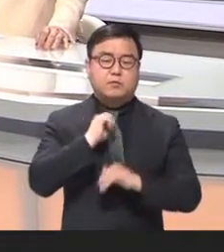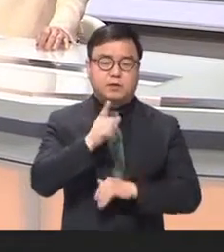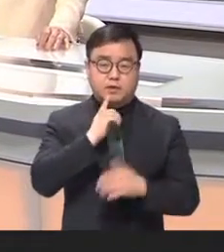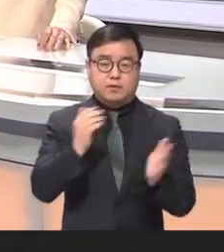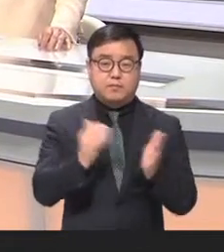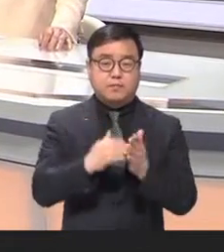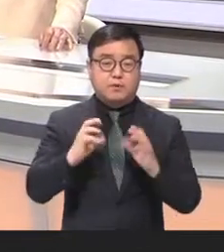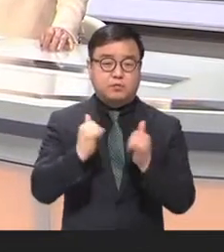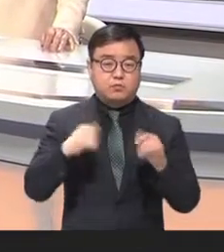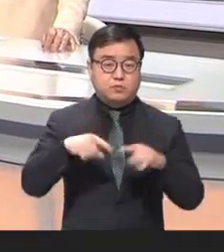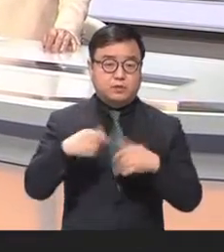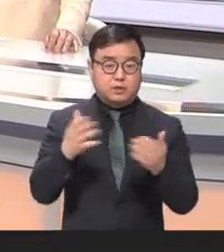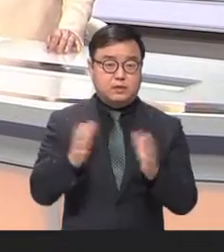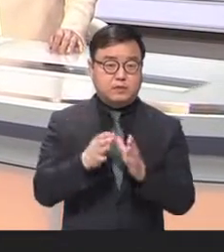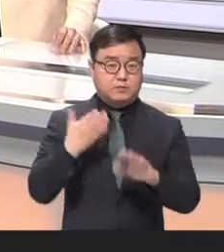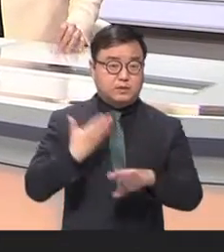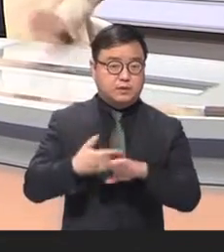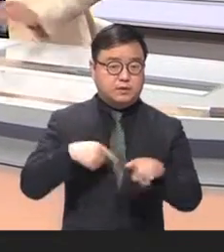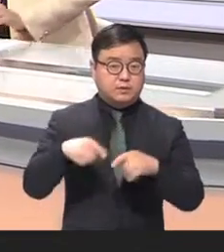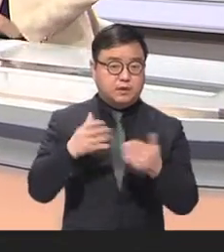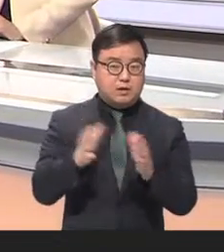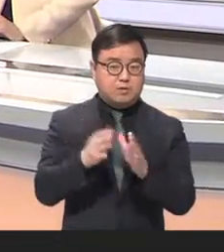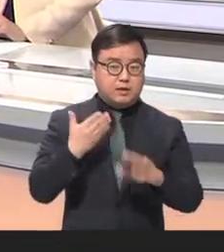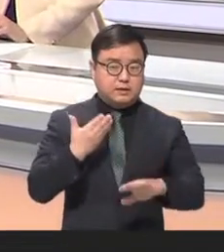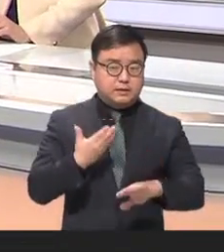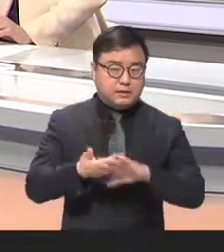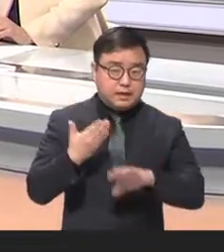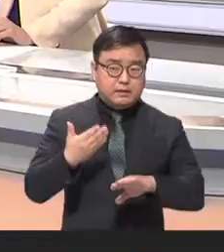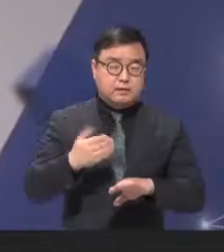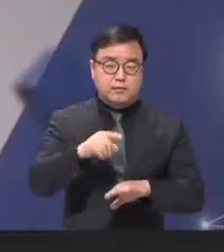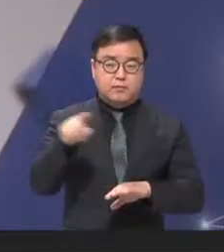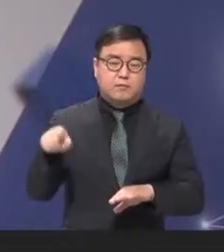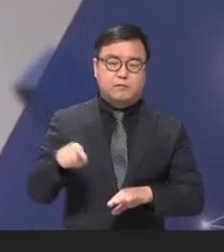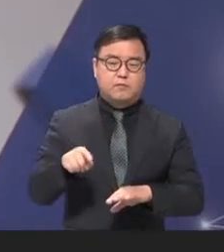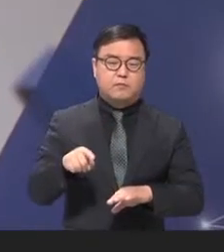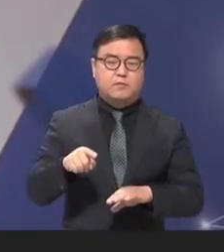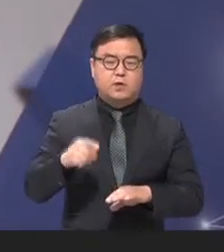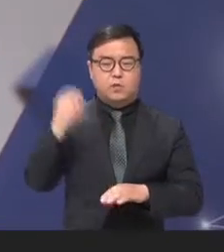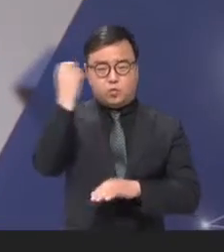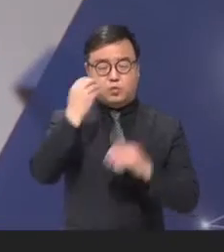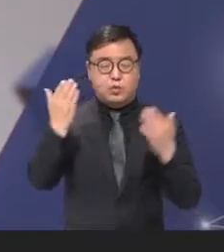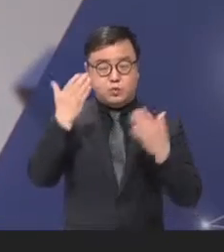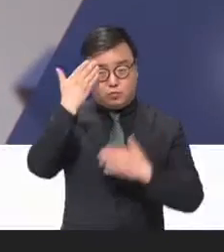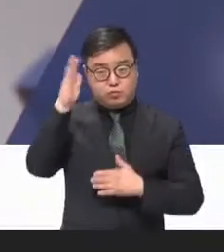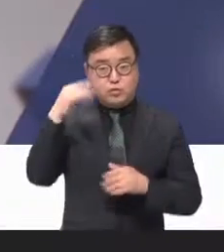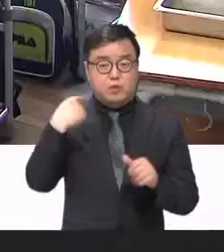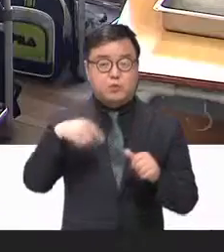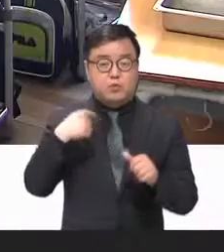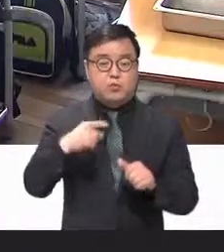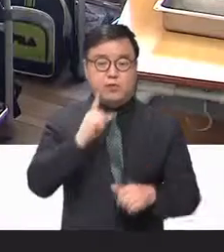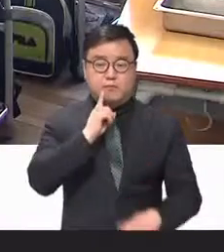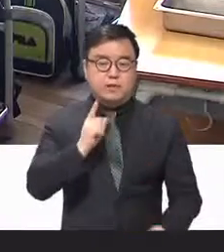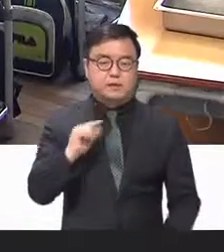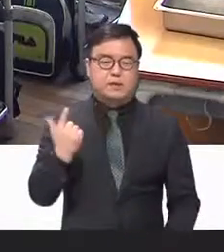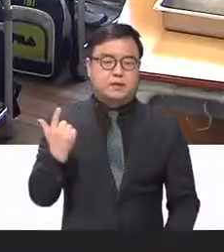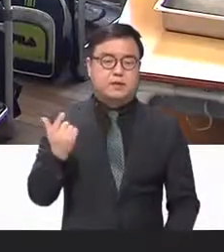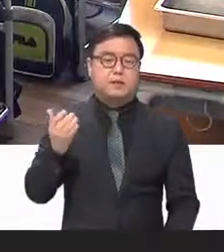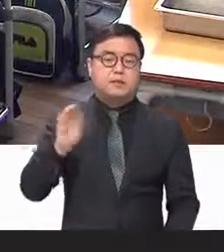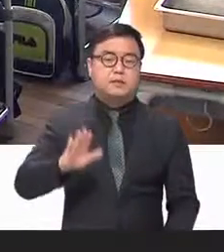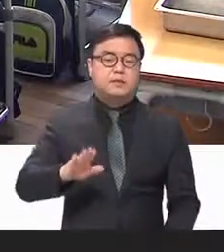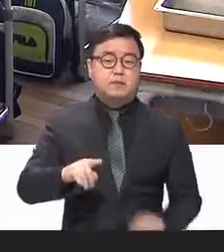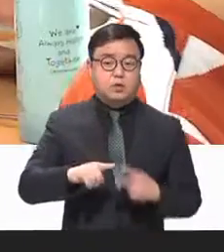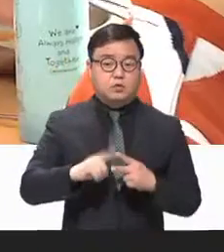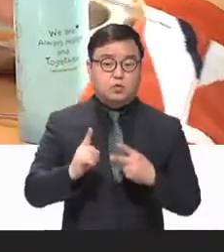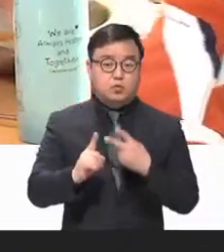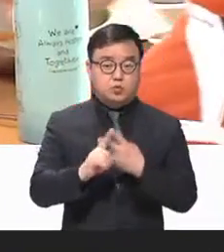국민의당의 경우 다른 당과 달리 그 고교 무상교육과 관련한 공약을 언급하지는 않았습니다. 다만 초등학교와 중학교의